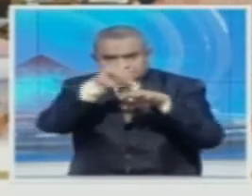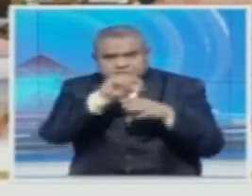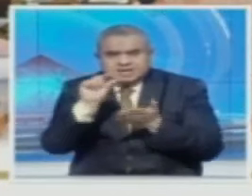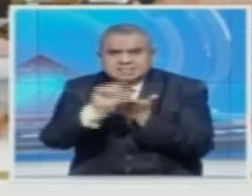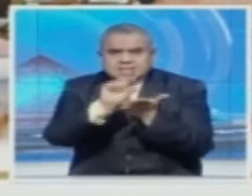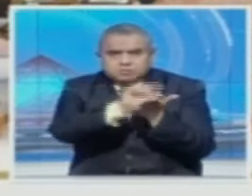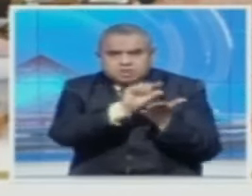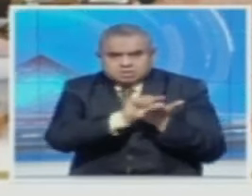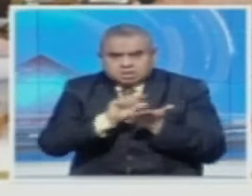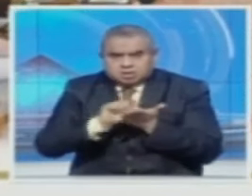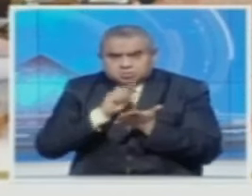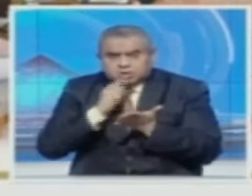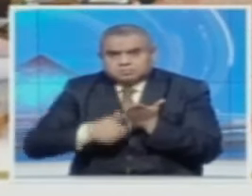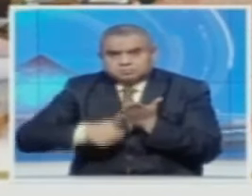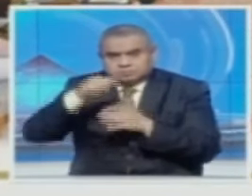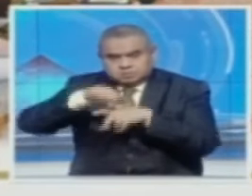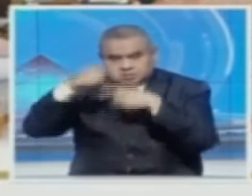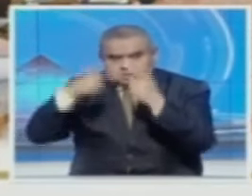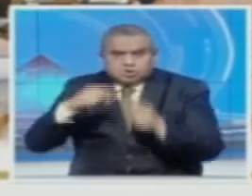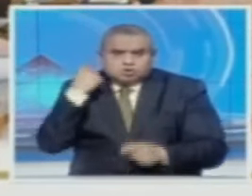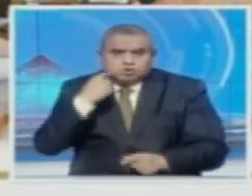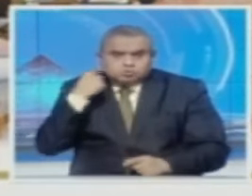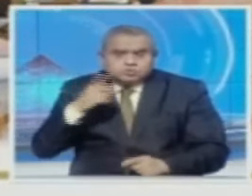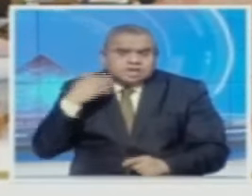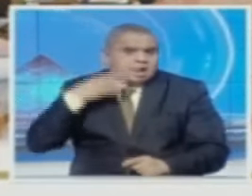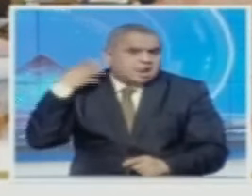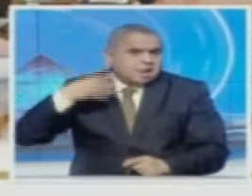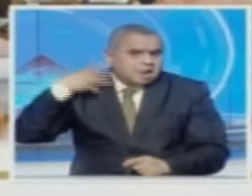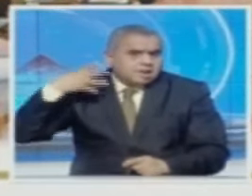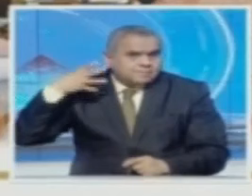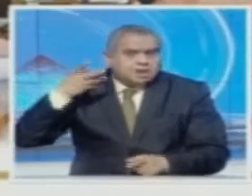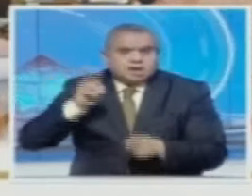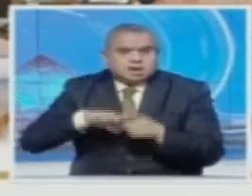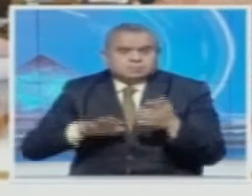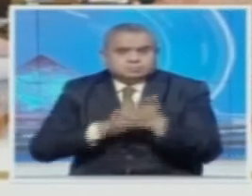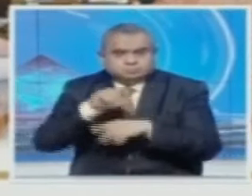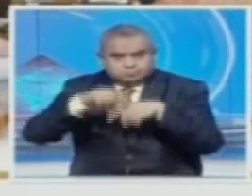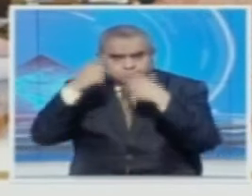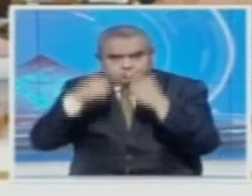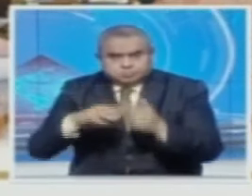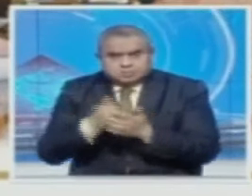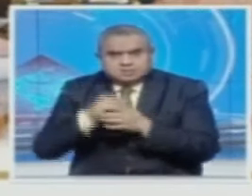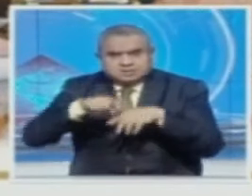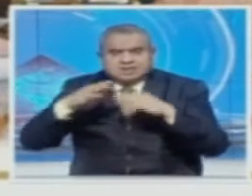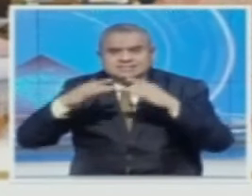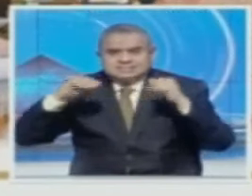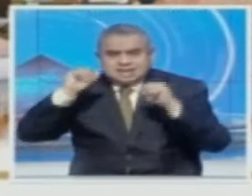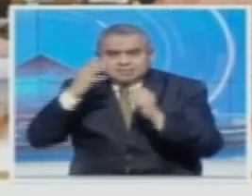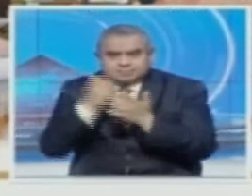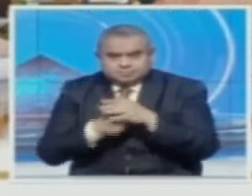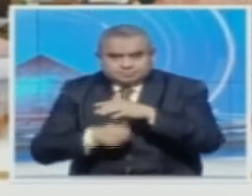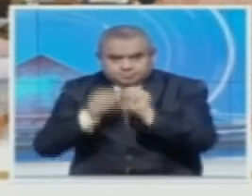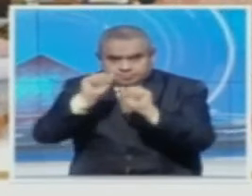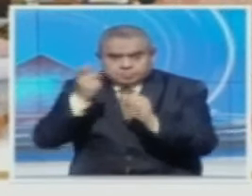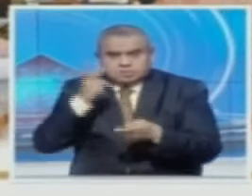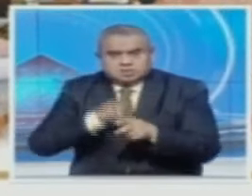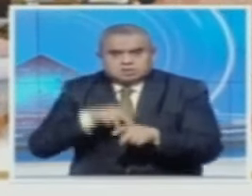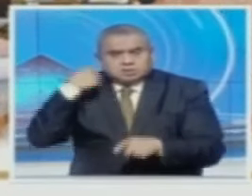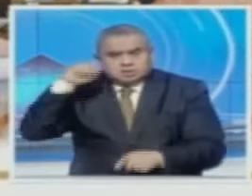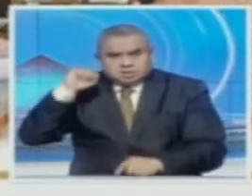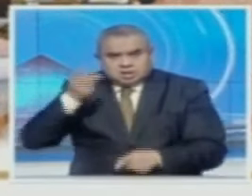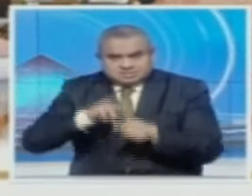المنطقة، لا سيما في السودان وليبيا، بالإضافة إلى الأوضاع في منطقة الساحل، حيث أكد السيد الرئيس